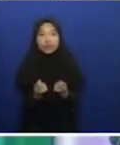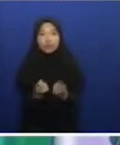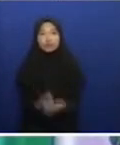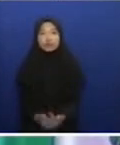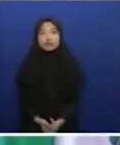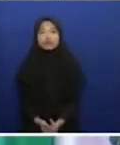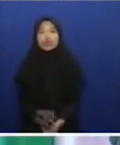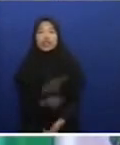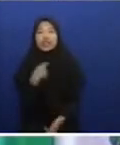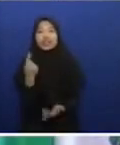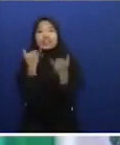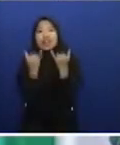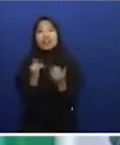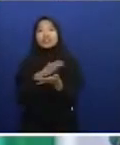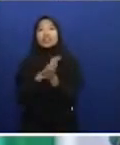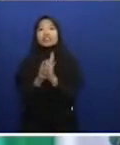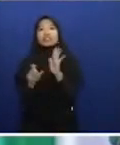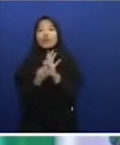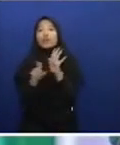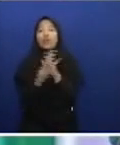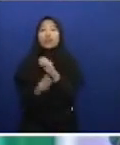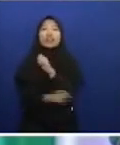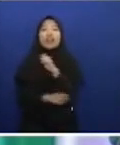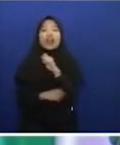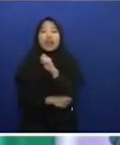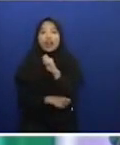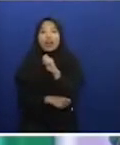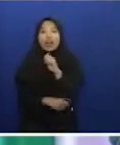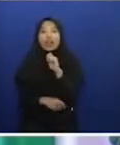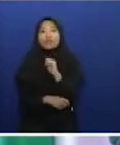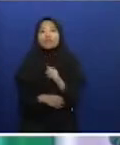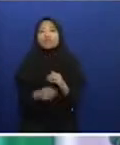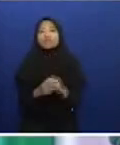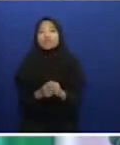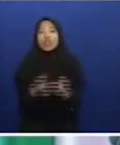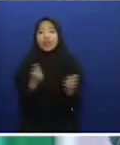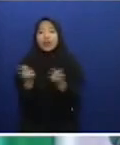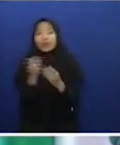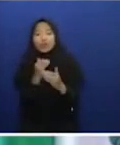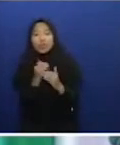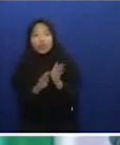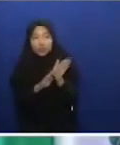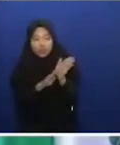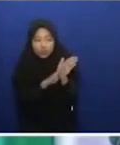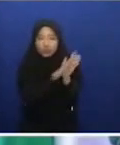menjadi salah satu negara pertumbuhan ekonomi terbaik di